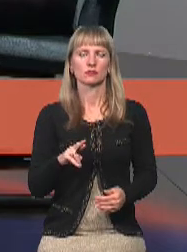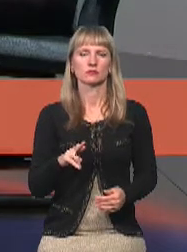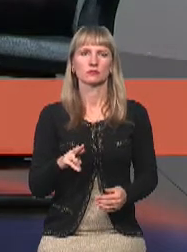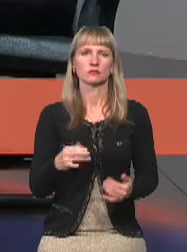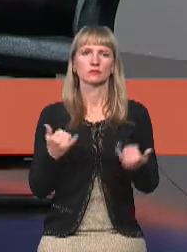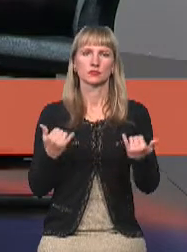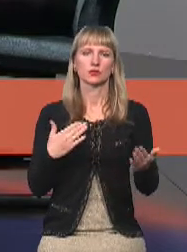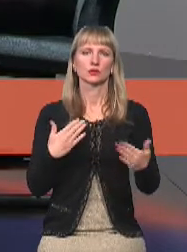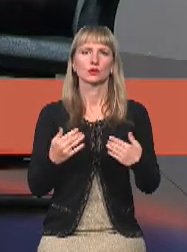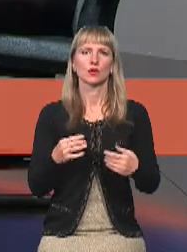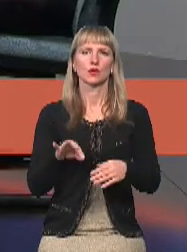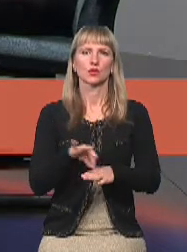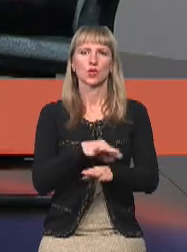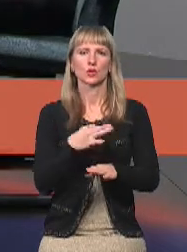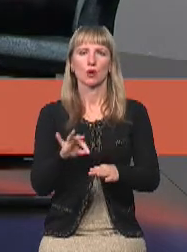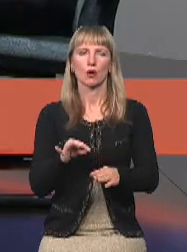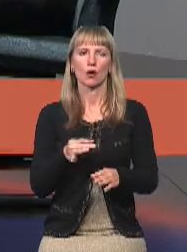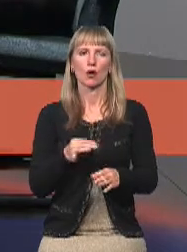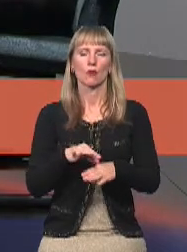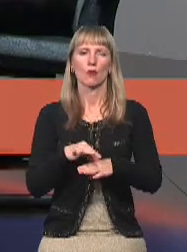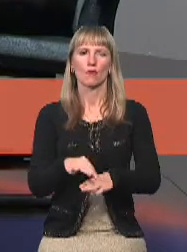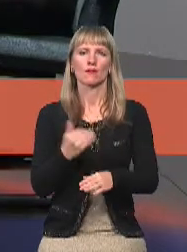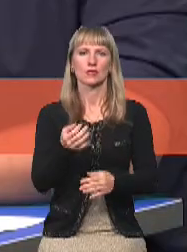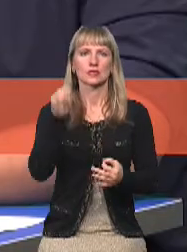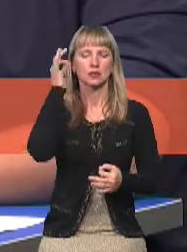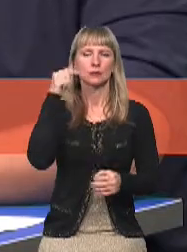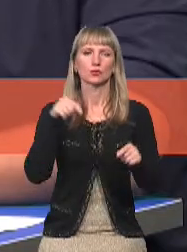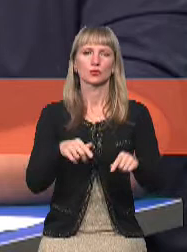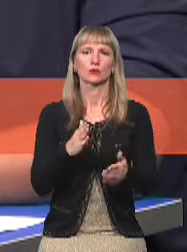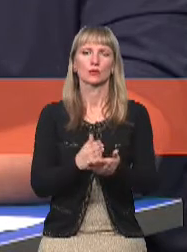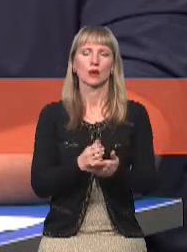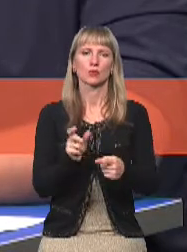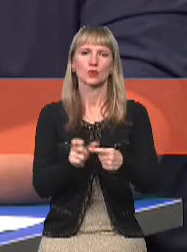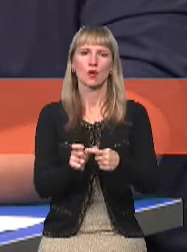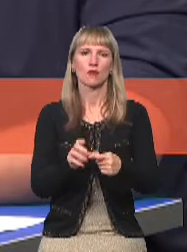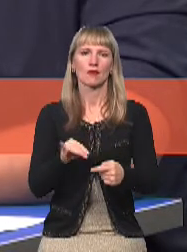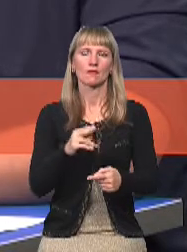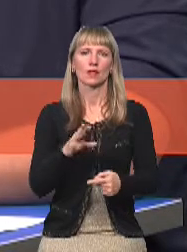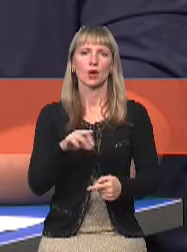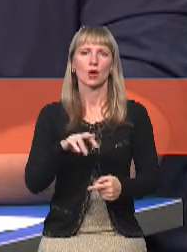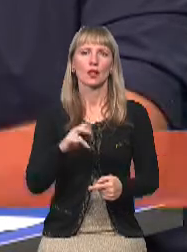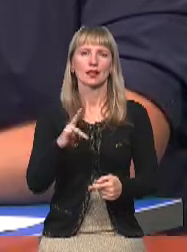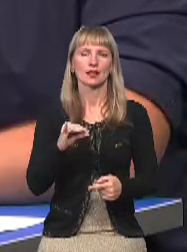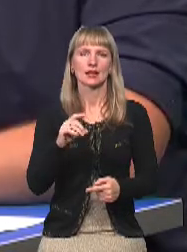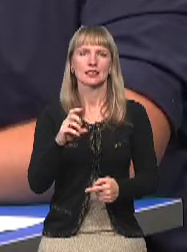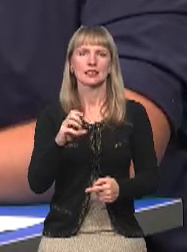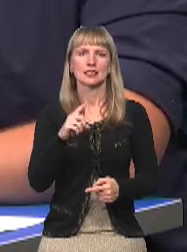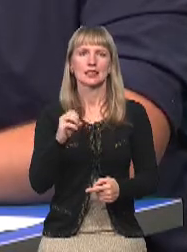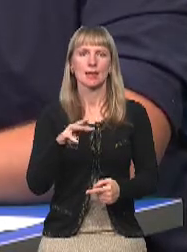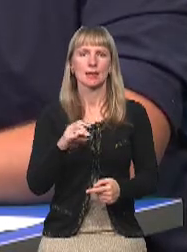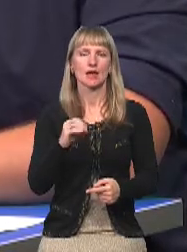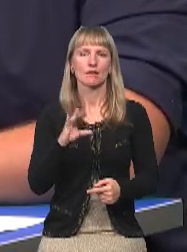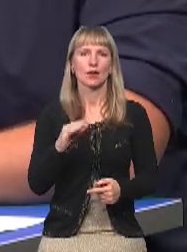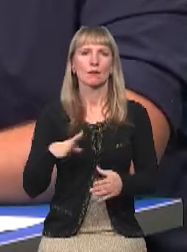ось стосовно жорстокого поводження ви згадували. Так. Ми тут маємо коментар від Олени Дємінєвої, це